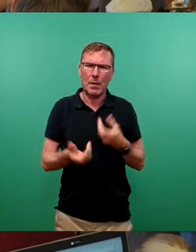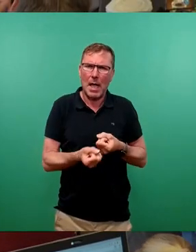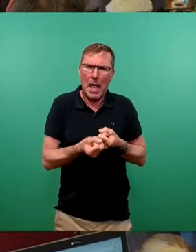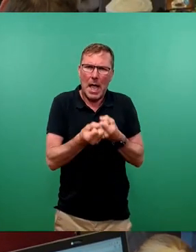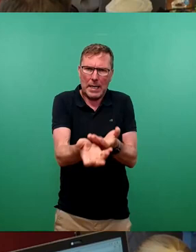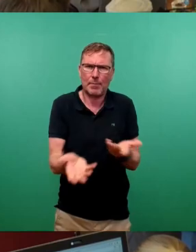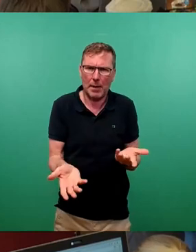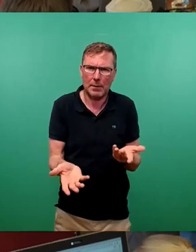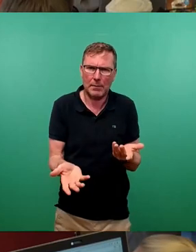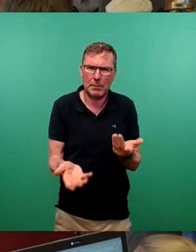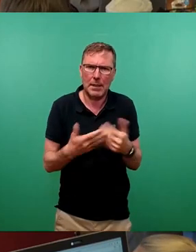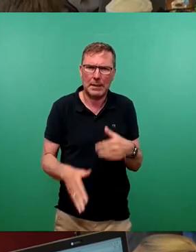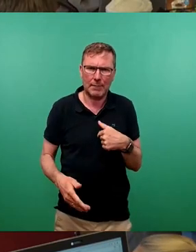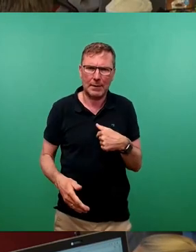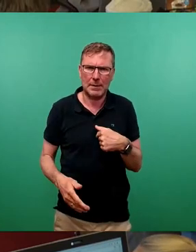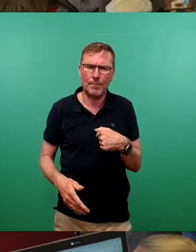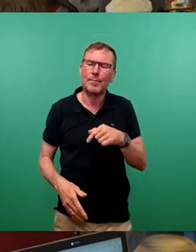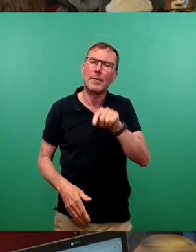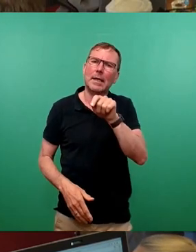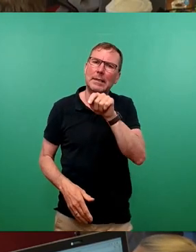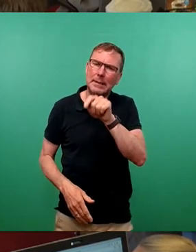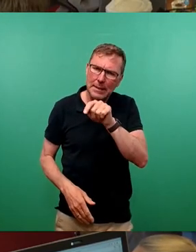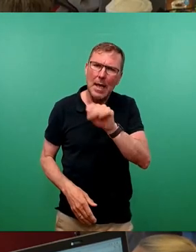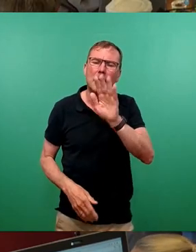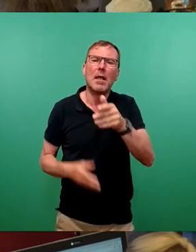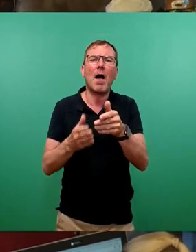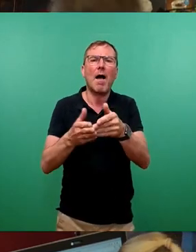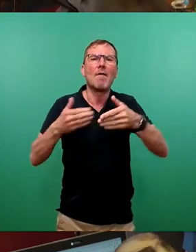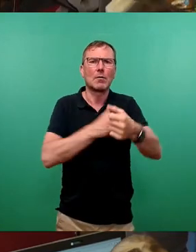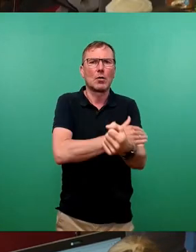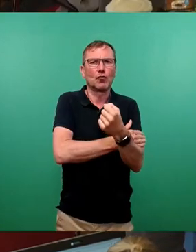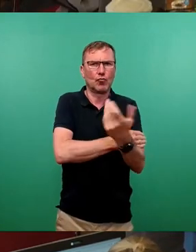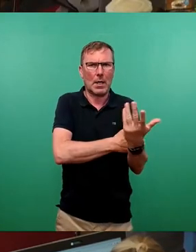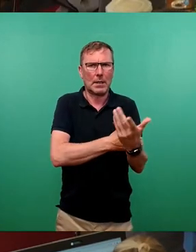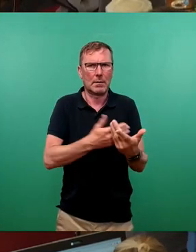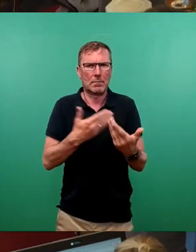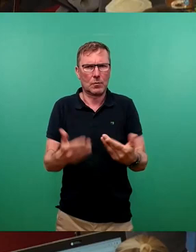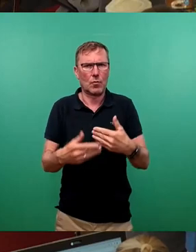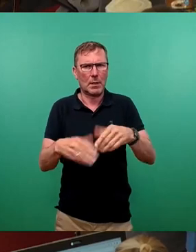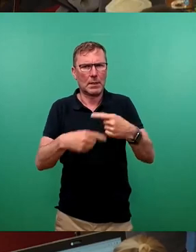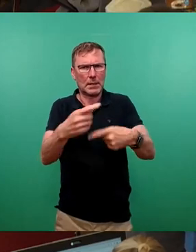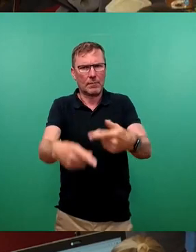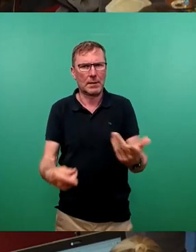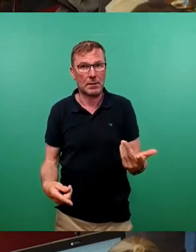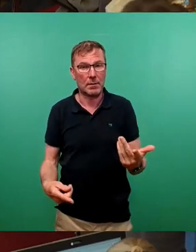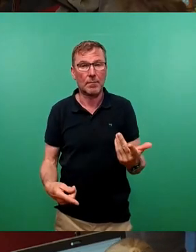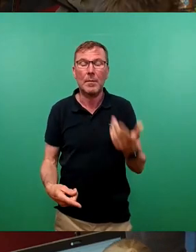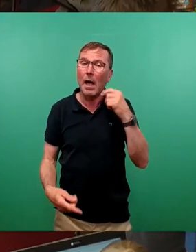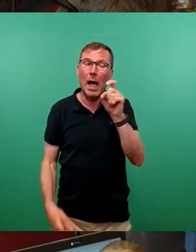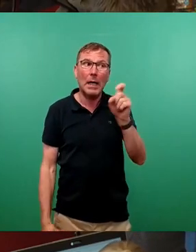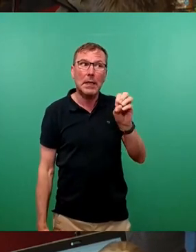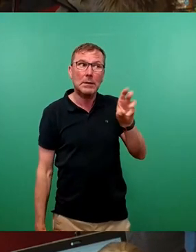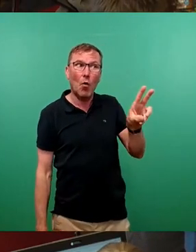hatte, weil der nach der Fraktionsstärke war. Und Herr Zastrow, auch wenn Sie jetzt